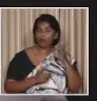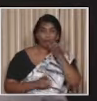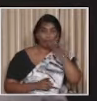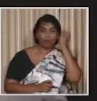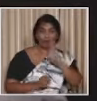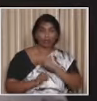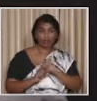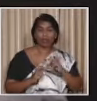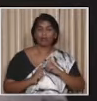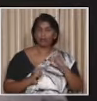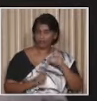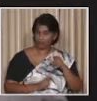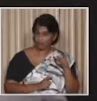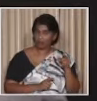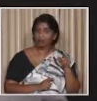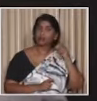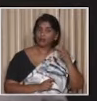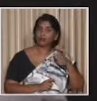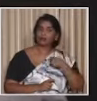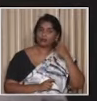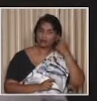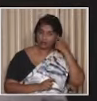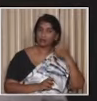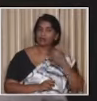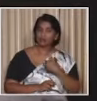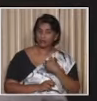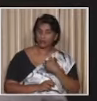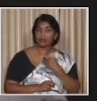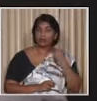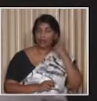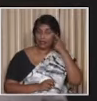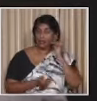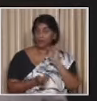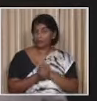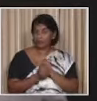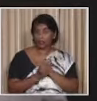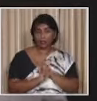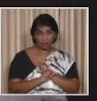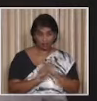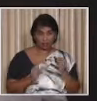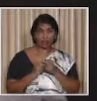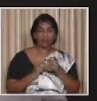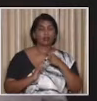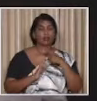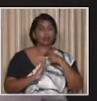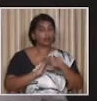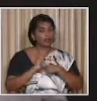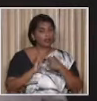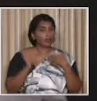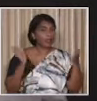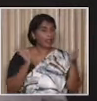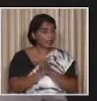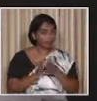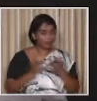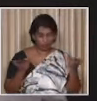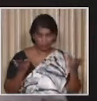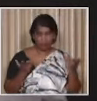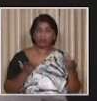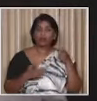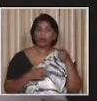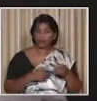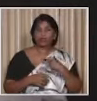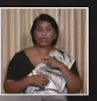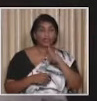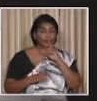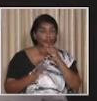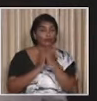ප්‍රහාරයෙන් බේරෙනවා ඒ නිසා මම හිතනවා අපි කල්පනාවෙන් වැඩ නොකරොත් ජාතියක් හැටියට එකමුතු නුනොත් ඔය මම